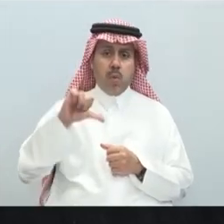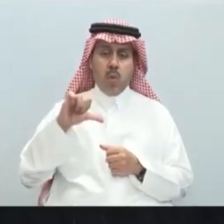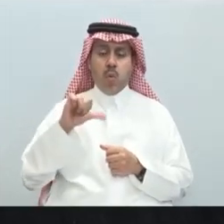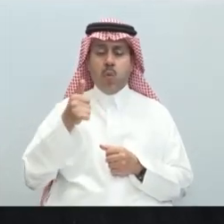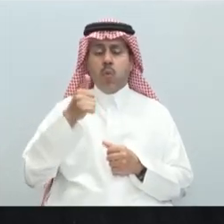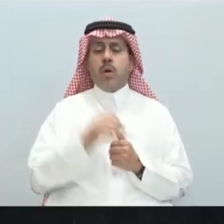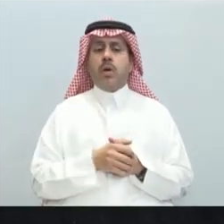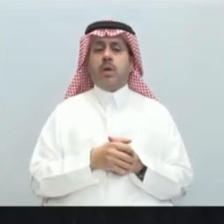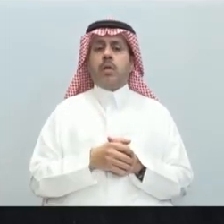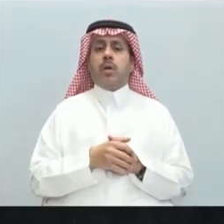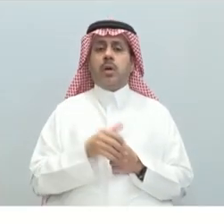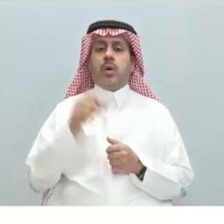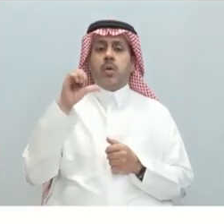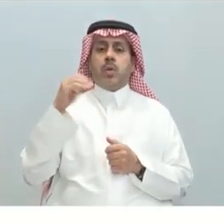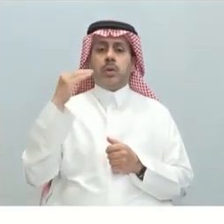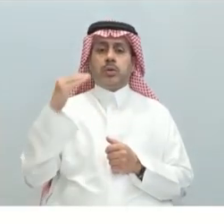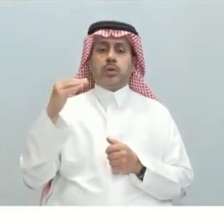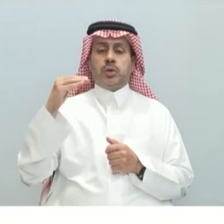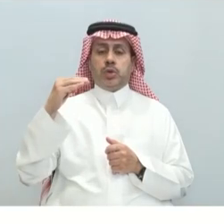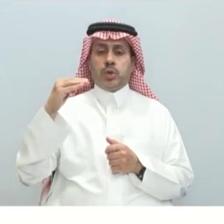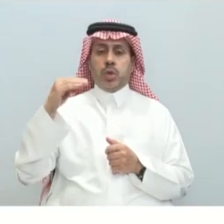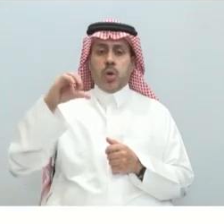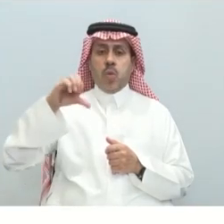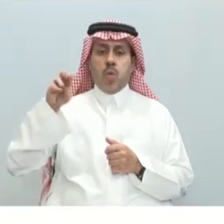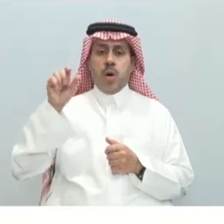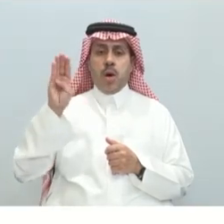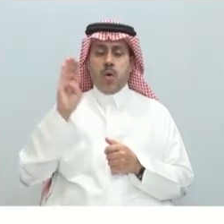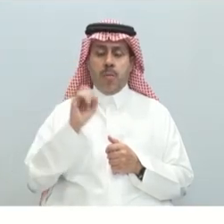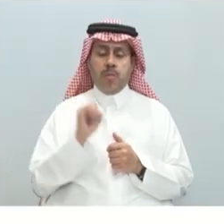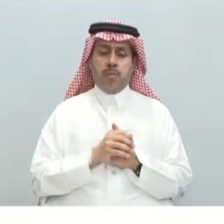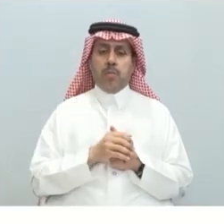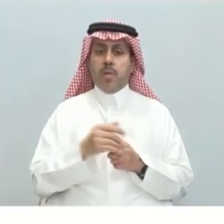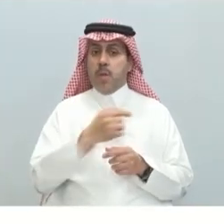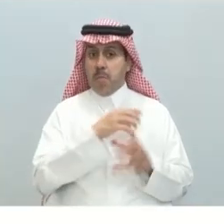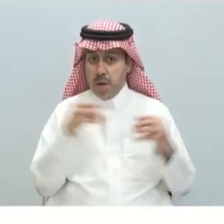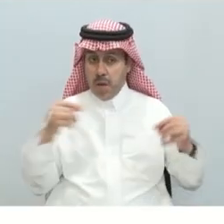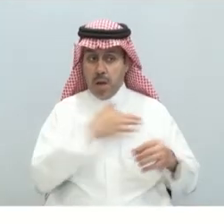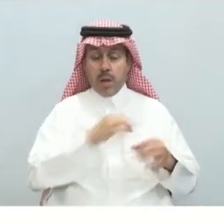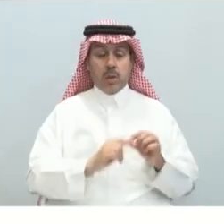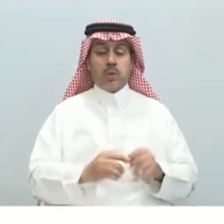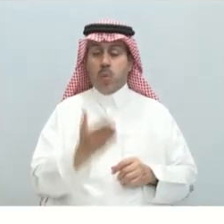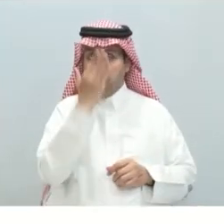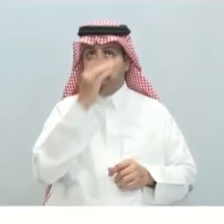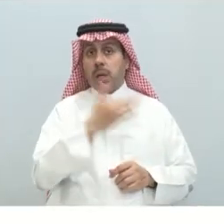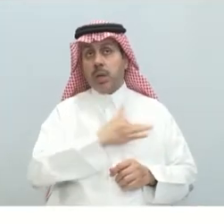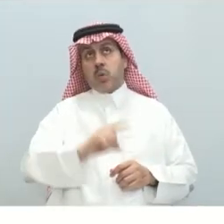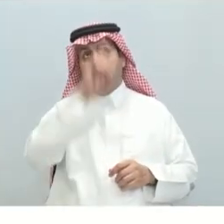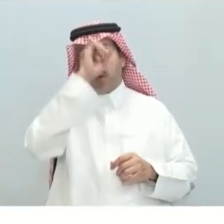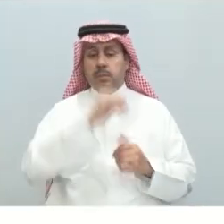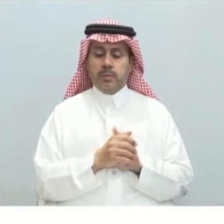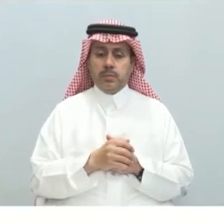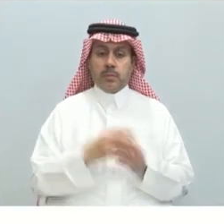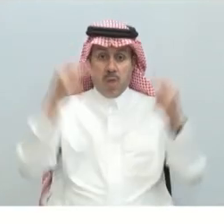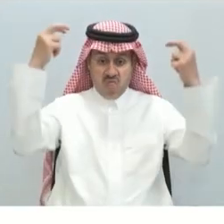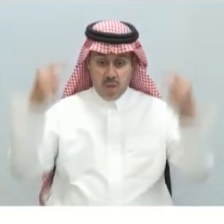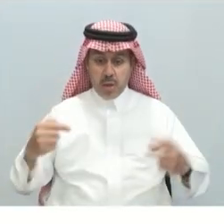بهذه الجمله في الايات التي معنا يعني اخلصوا عبادات واكملو ظاهرا وباطنا